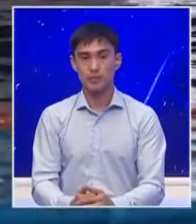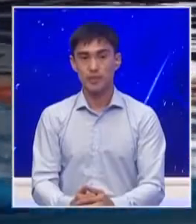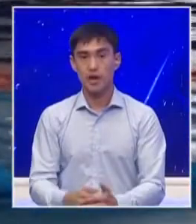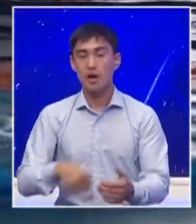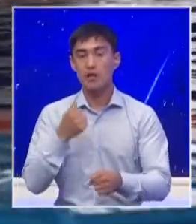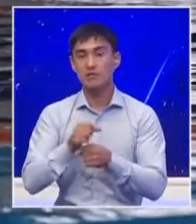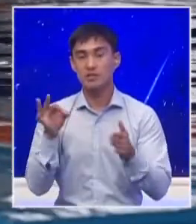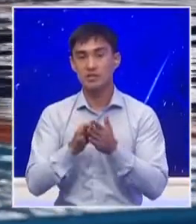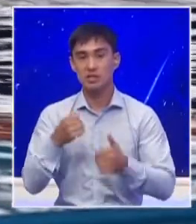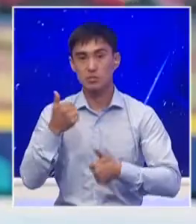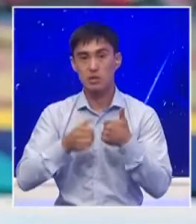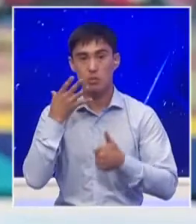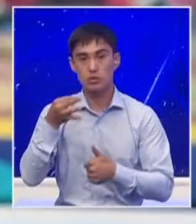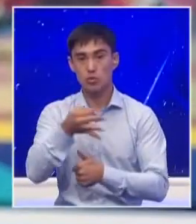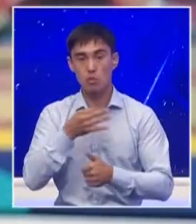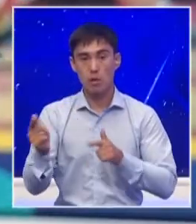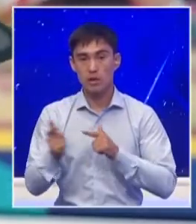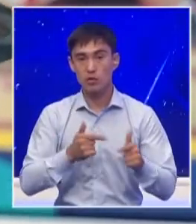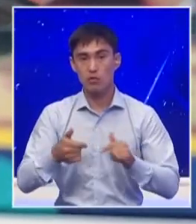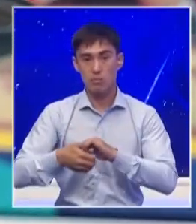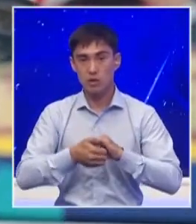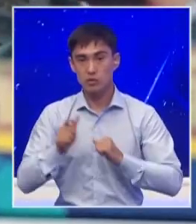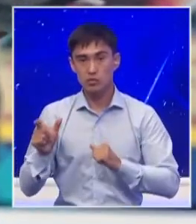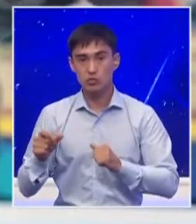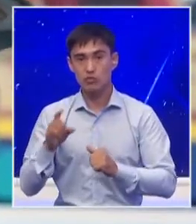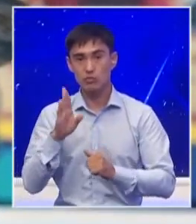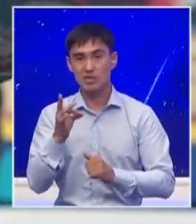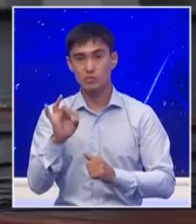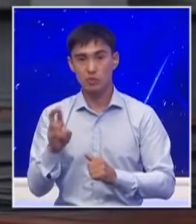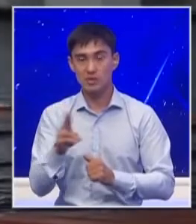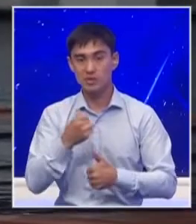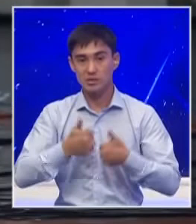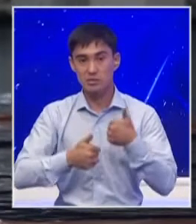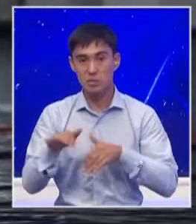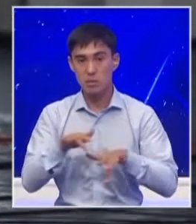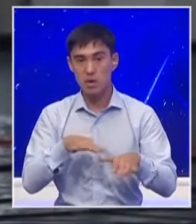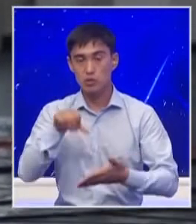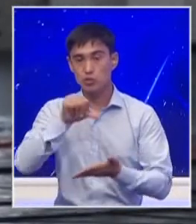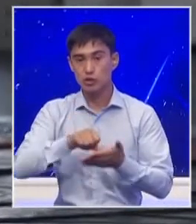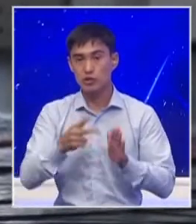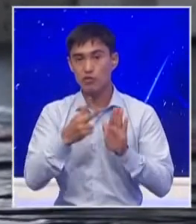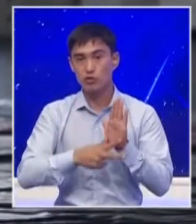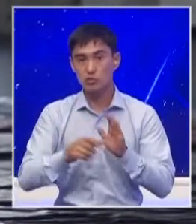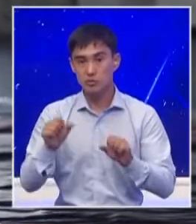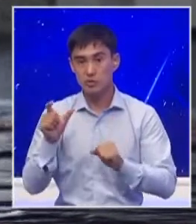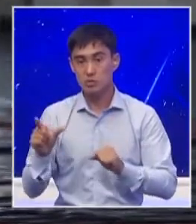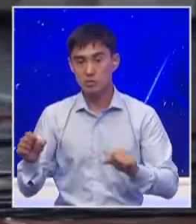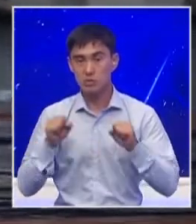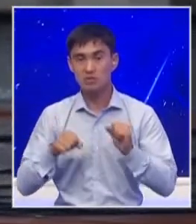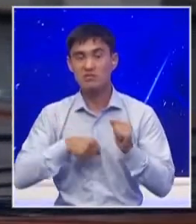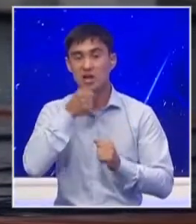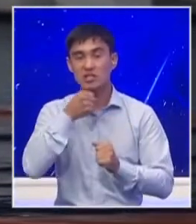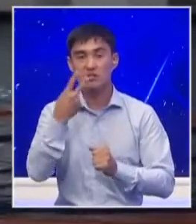чемпионата алматинской области подготовить борцов предстоящем республиканским стартом мероприятии приняли участие 80 полу on-off старше